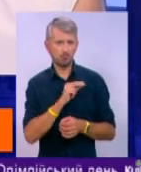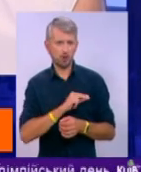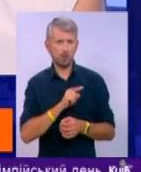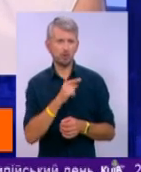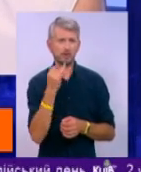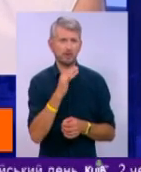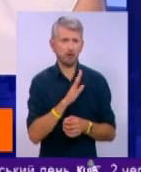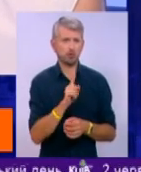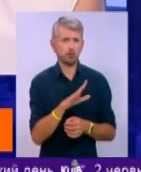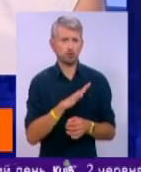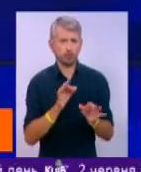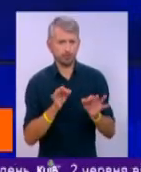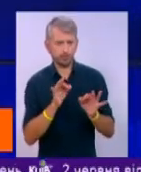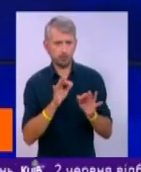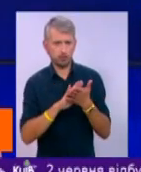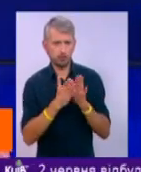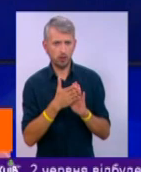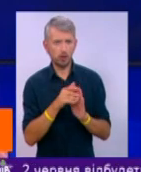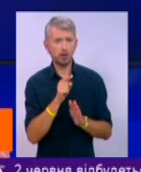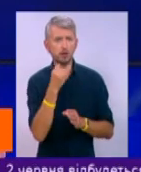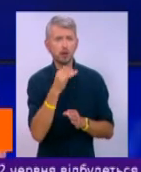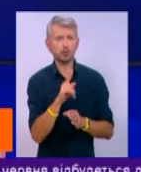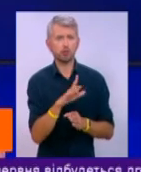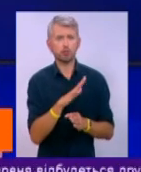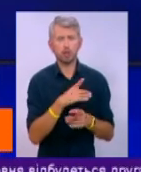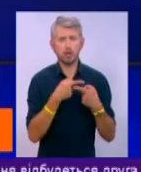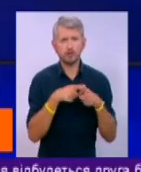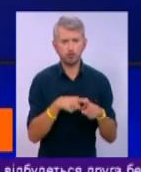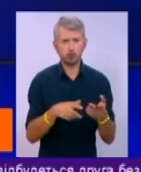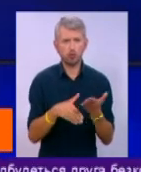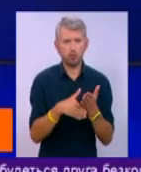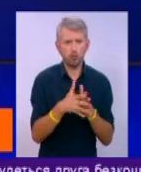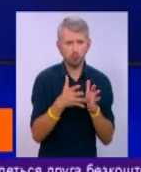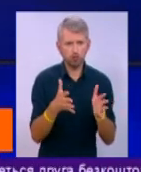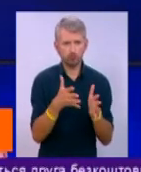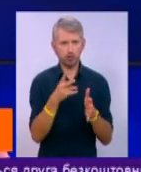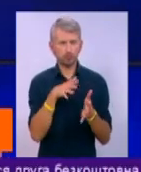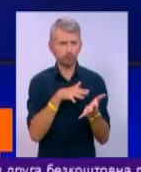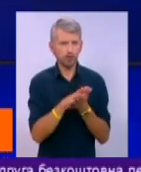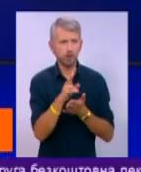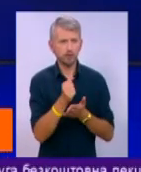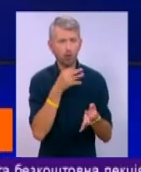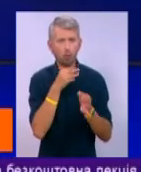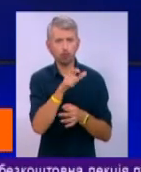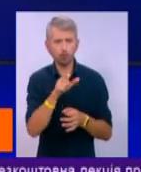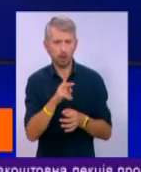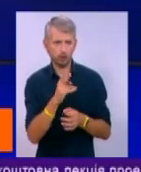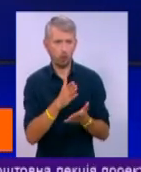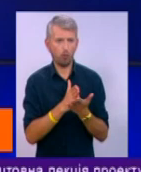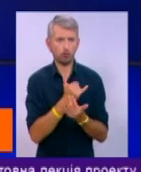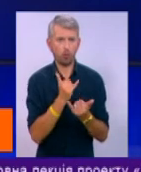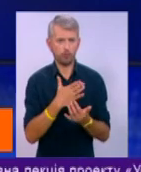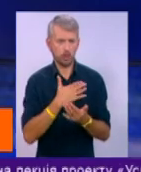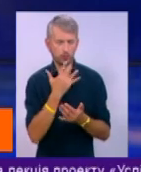ну, була об'єктивна картина, зацікавлені в тому, щоб сюди більше було технічної допомоги, розпоряджено на оцих от консультантів, котрі обслуговують наших іноземних партнерів.